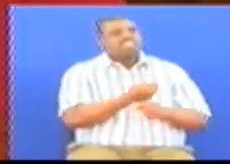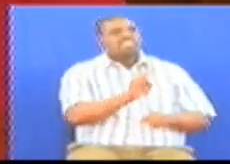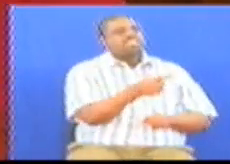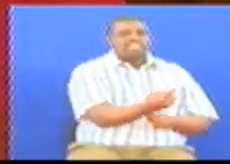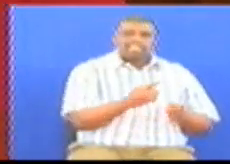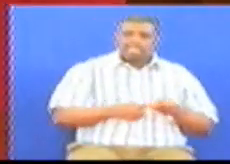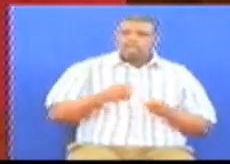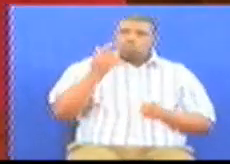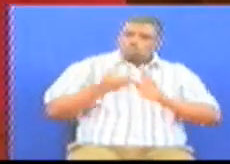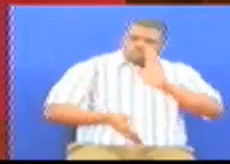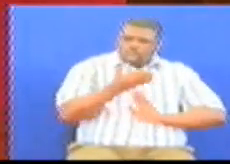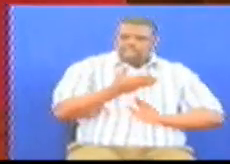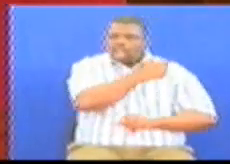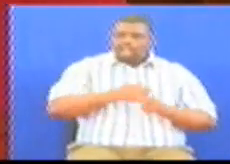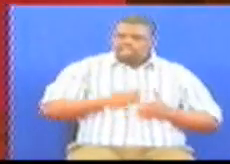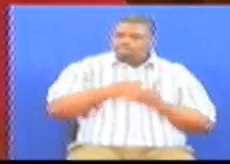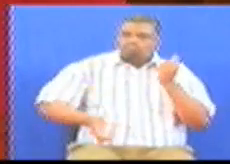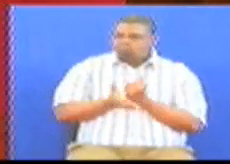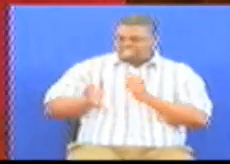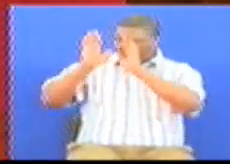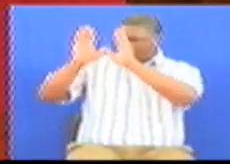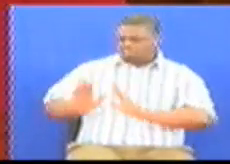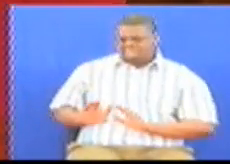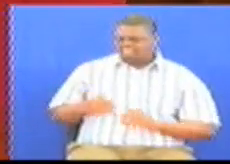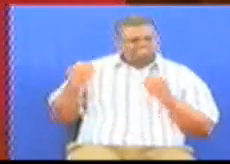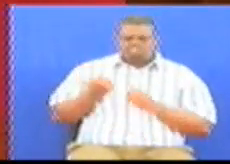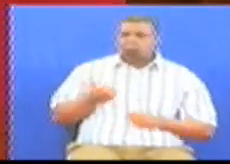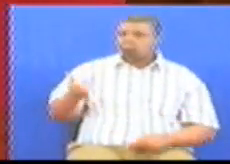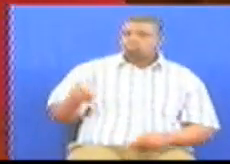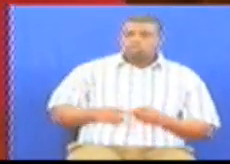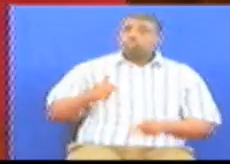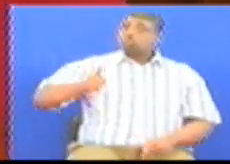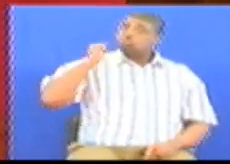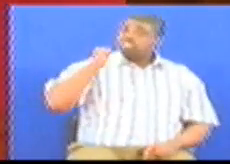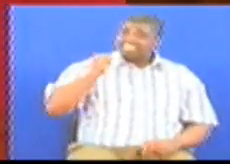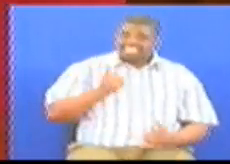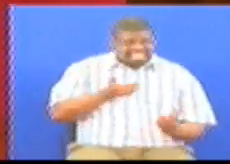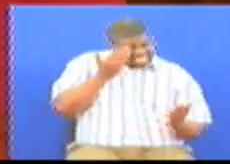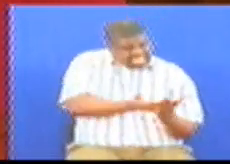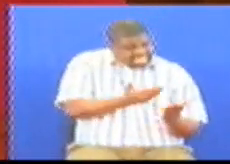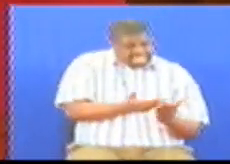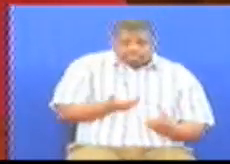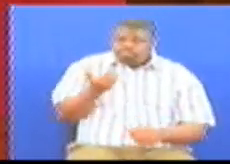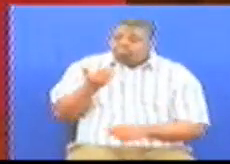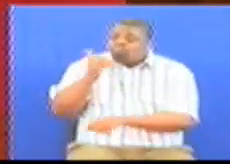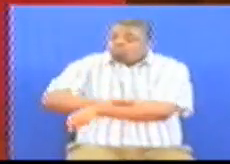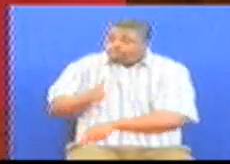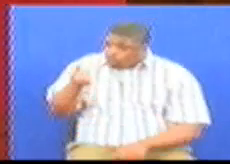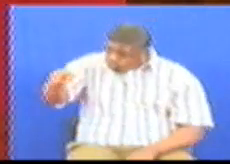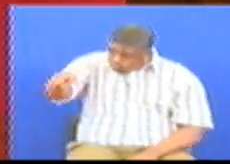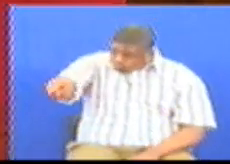Rais Makufuli mheshimiwa anamwambia hawezi kufanya kampeni. Juzi shahidi mjomba, huyu hapa mjomba wa